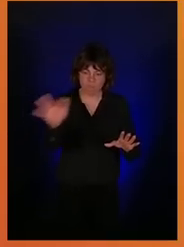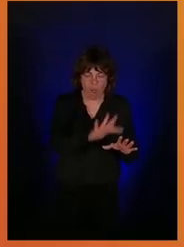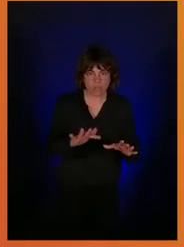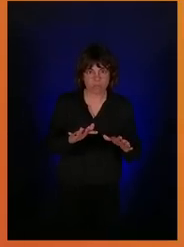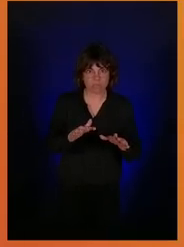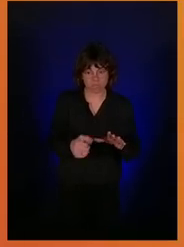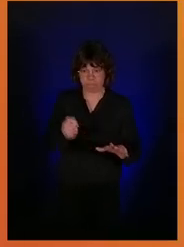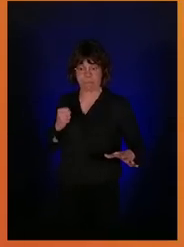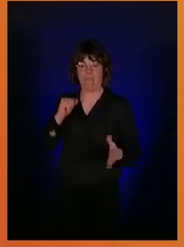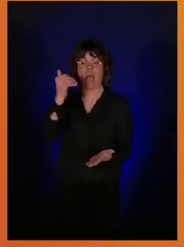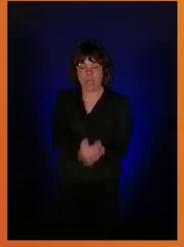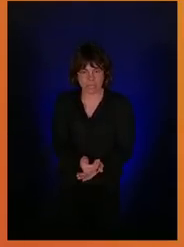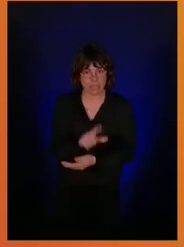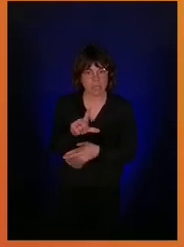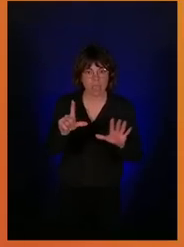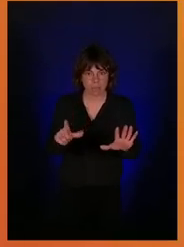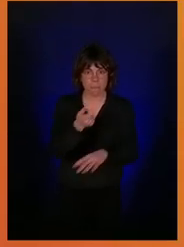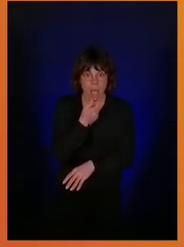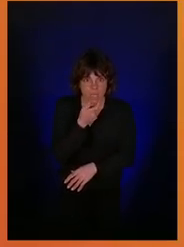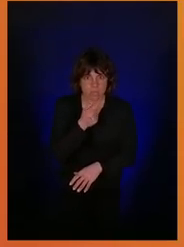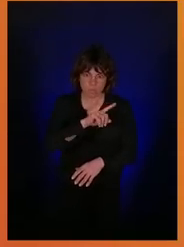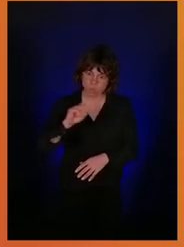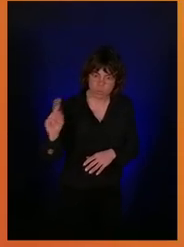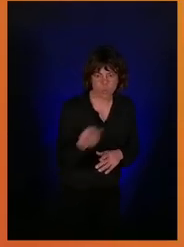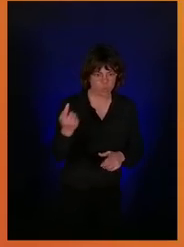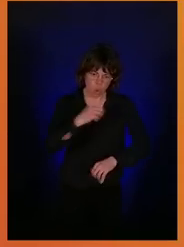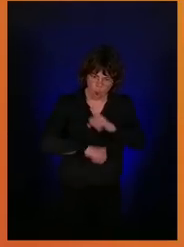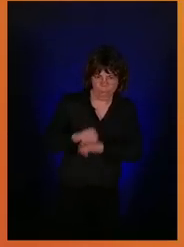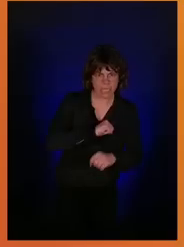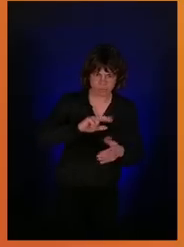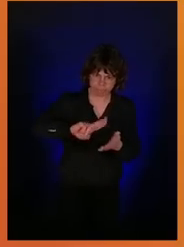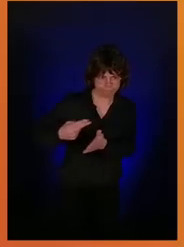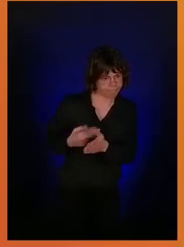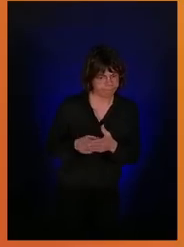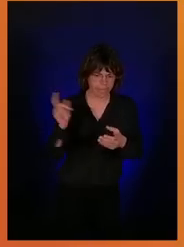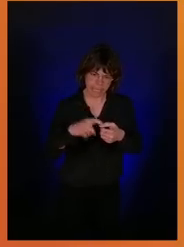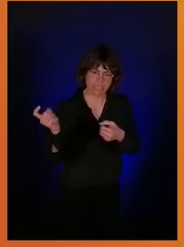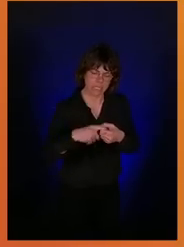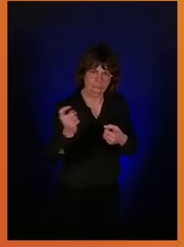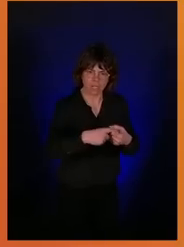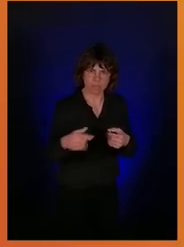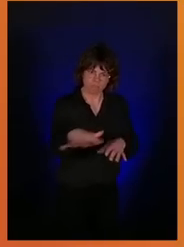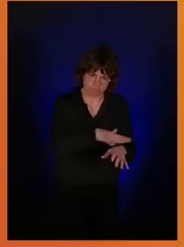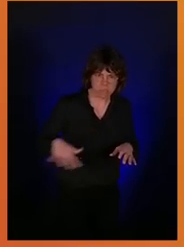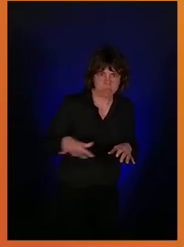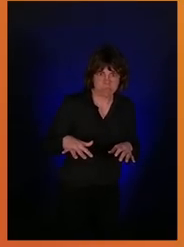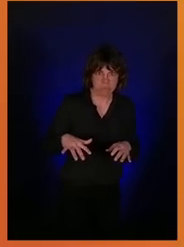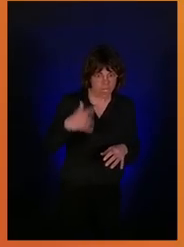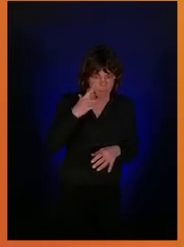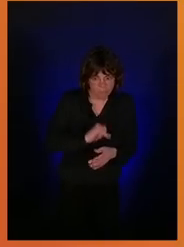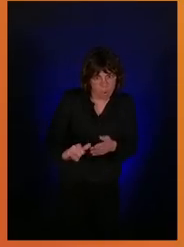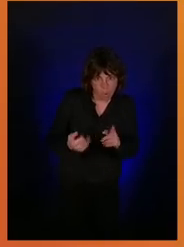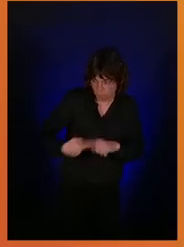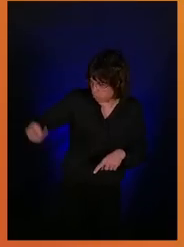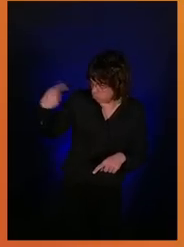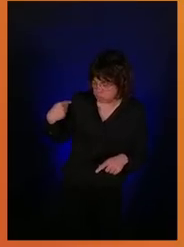l'arrêt le 7 mars, signé par toutes les organisations syndicales et de jeunesse, mes camarades, ça ne s'est jamais vu au cours